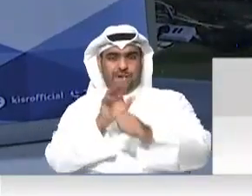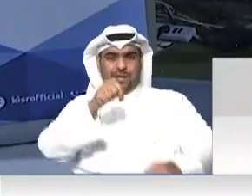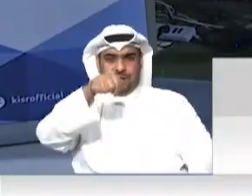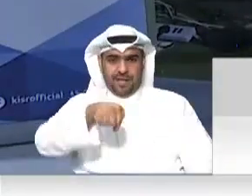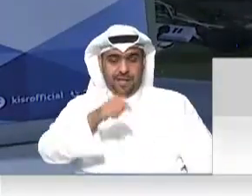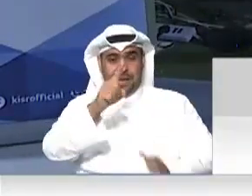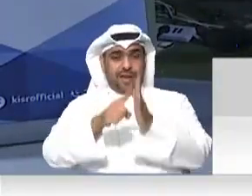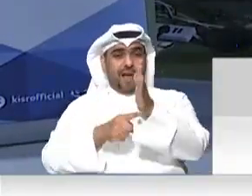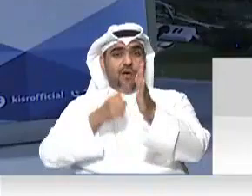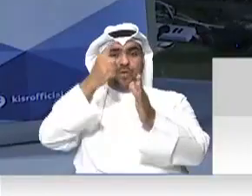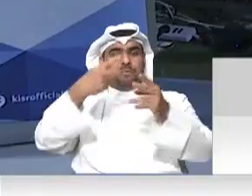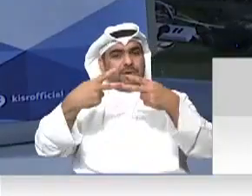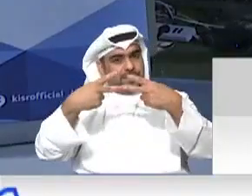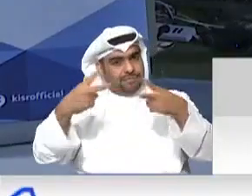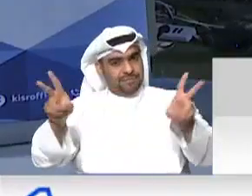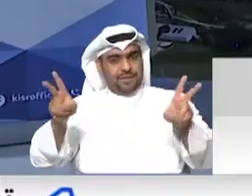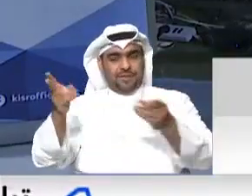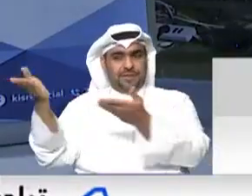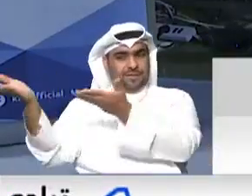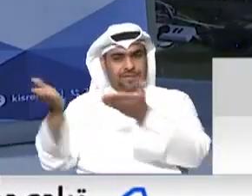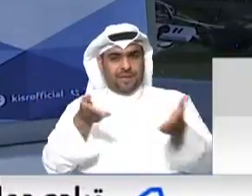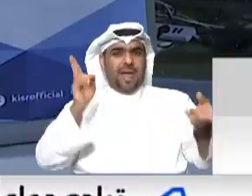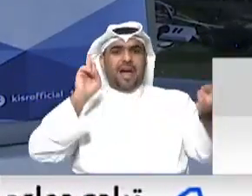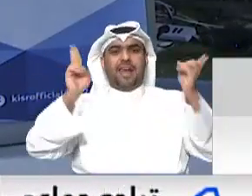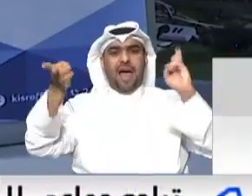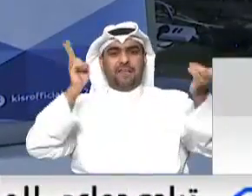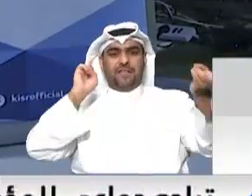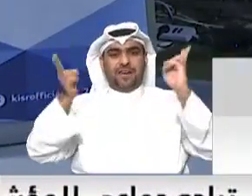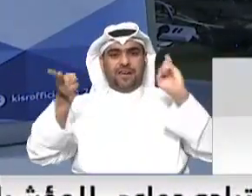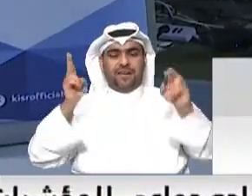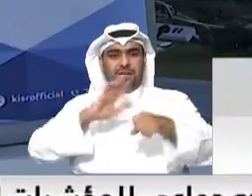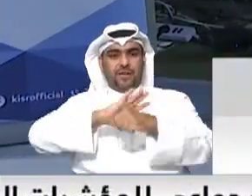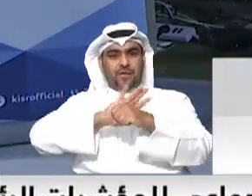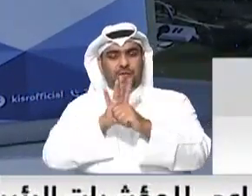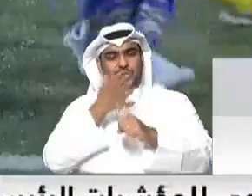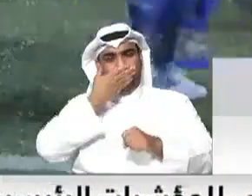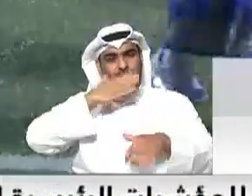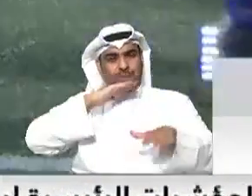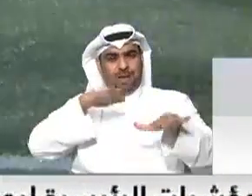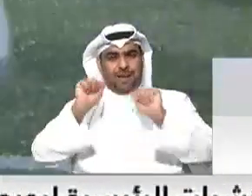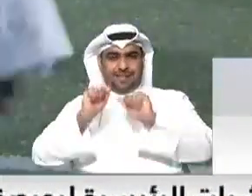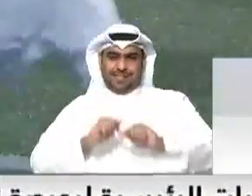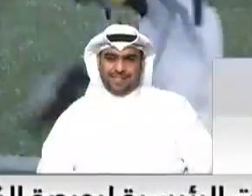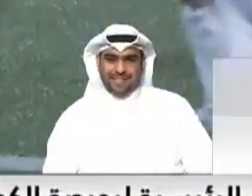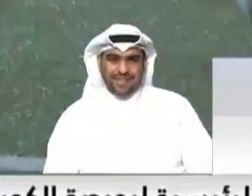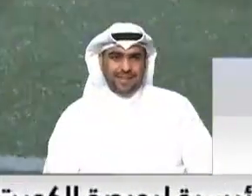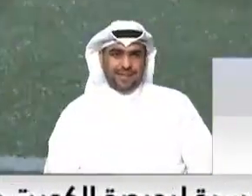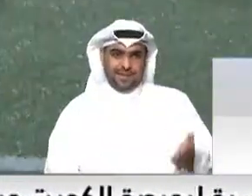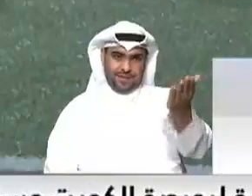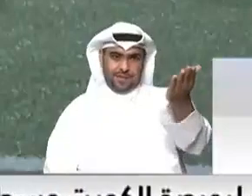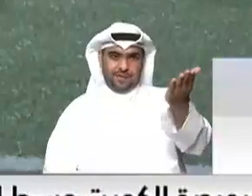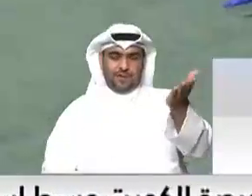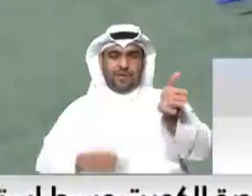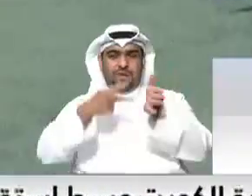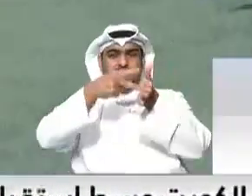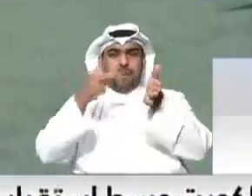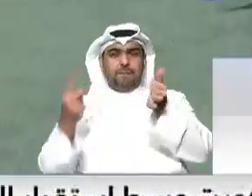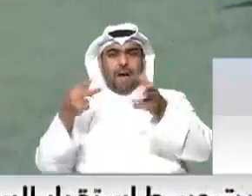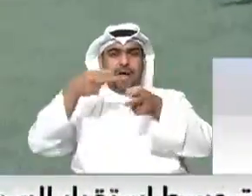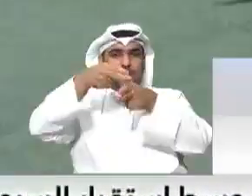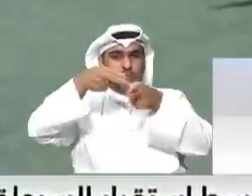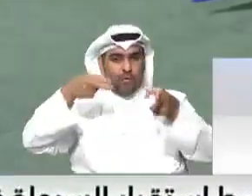اول فعاليه نعود فيها باذن الله بعد انتهاء الجائحه موظفي معهد الكويت للابحاث العلميه